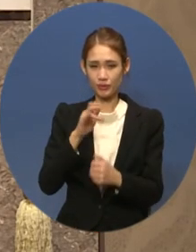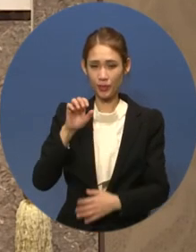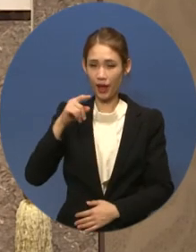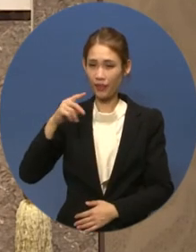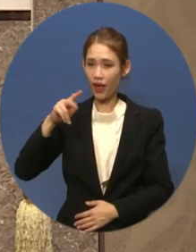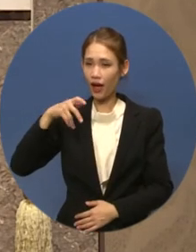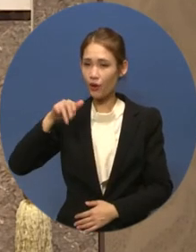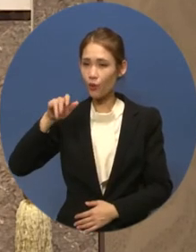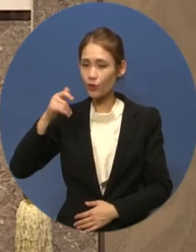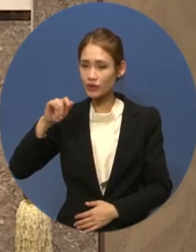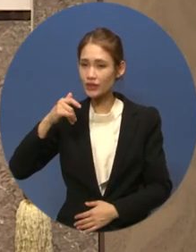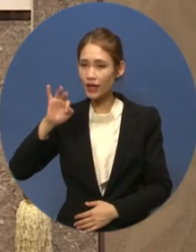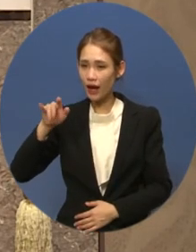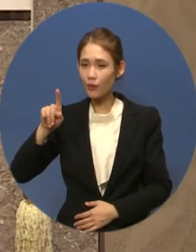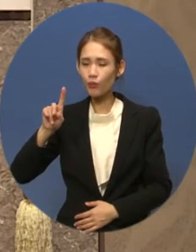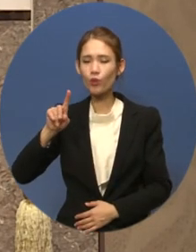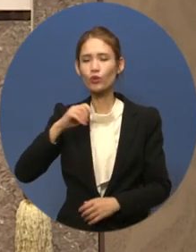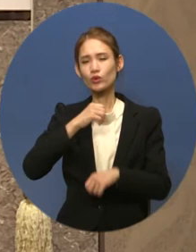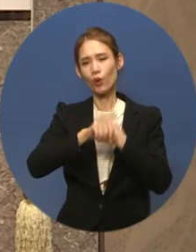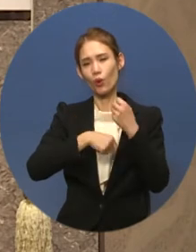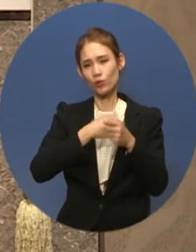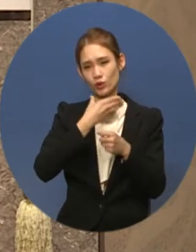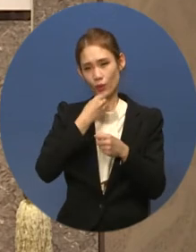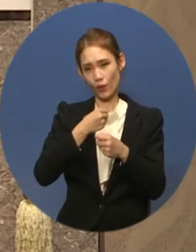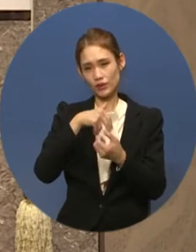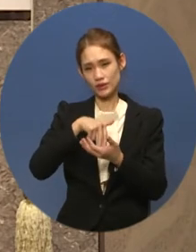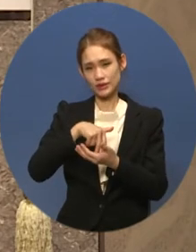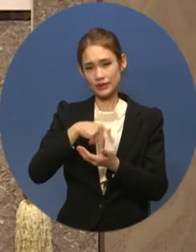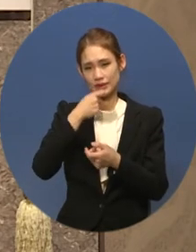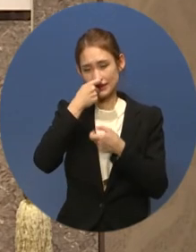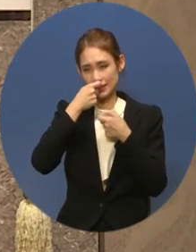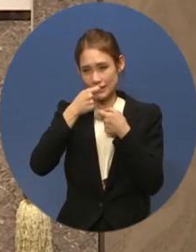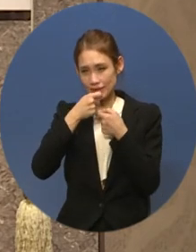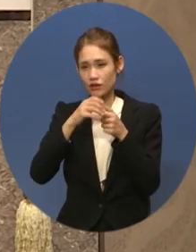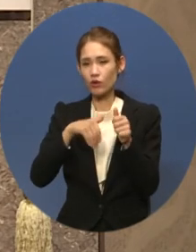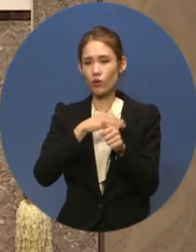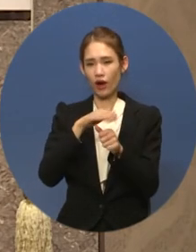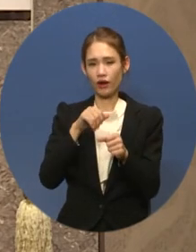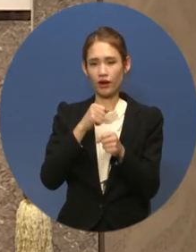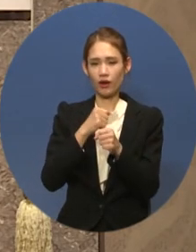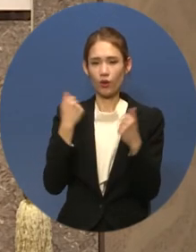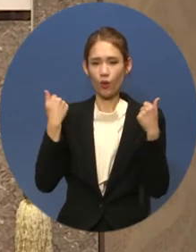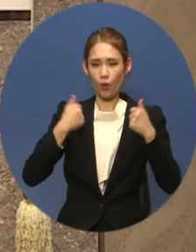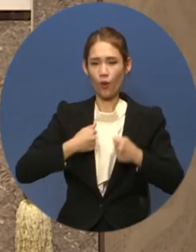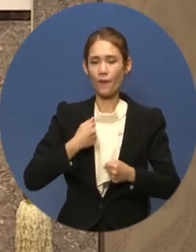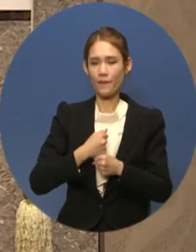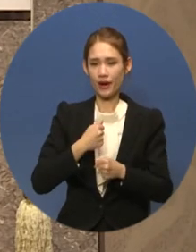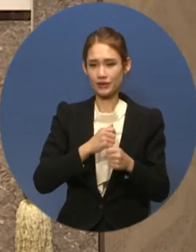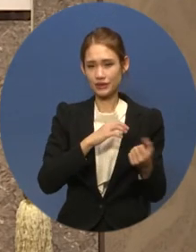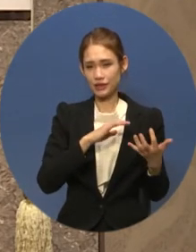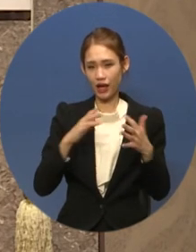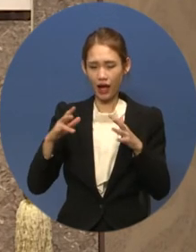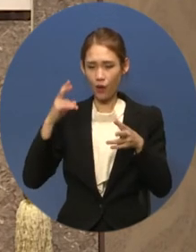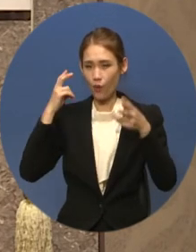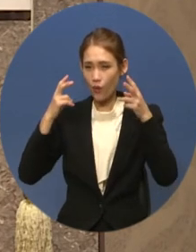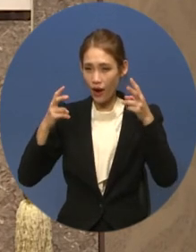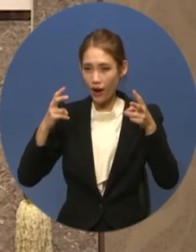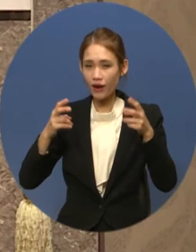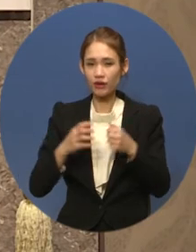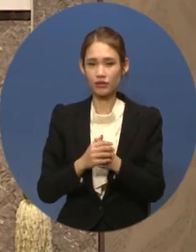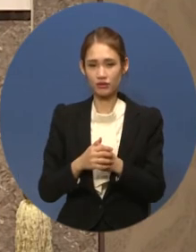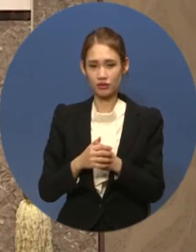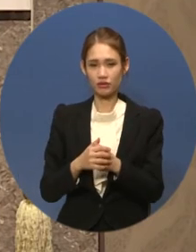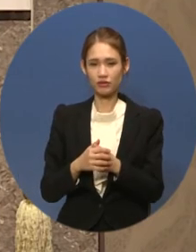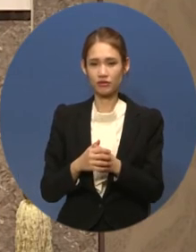동물복지 차원에서 친환경적인 소재로 한 옷을 만드는 세계적인 회사죠 예 그렇기에 b 회사는 거의